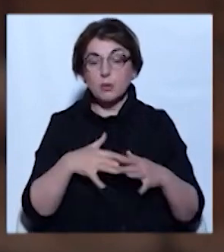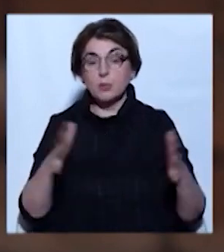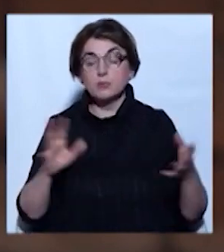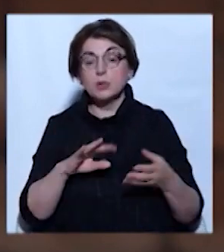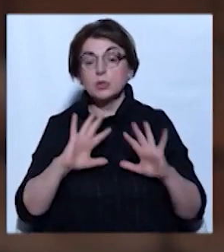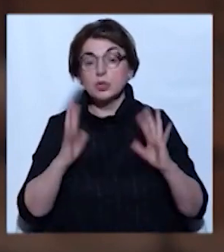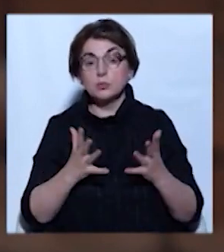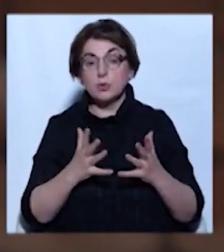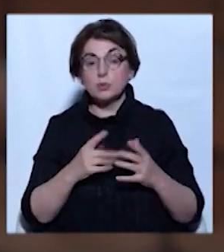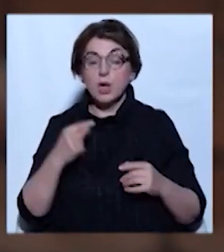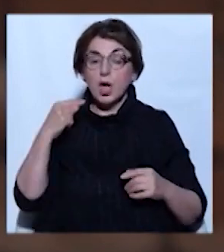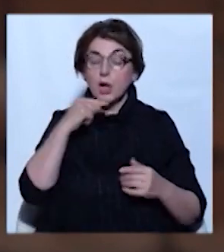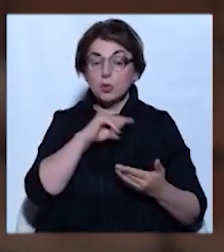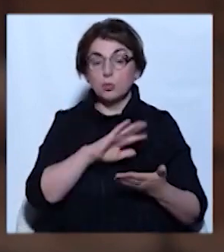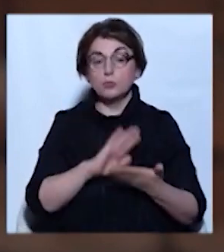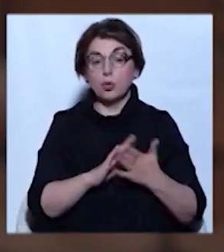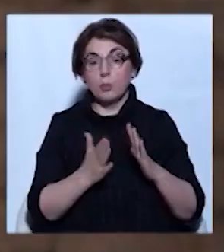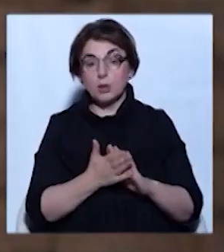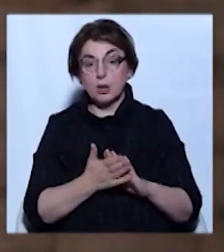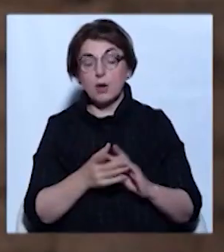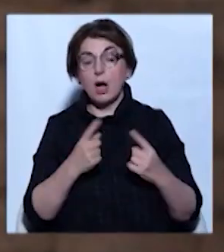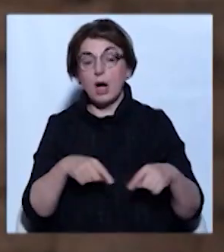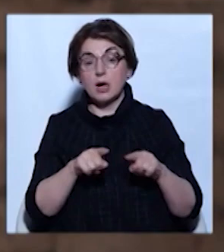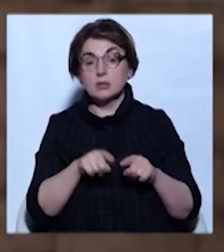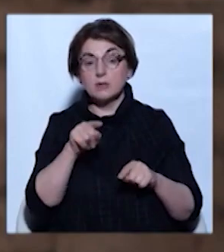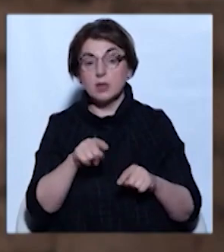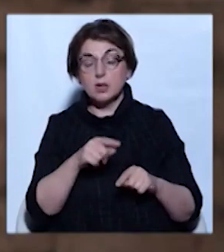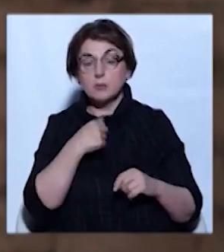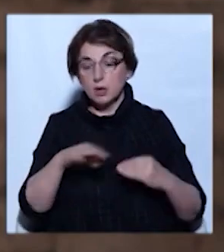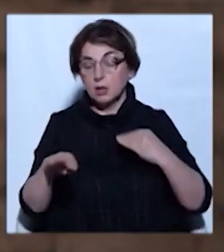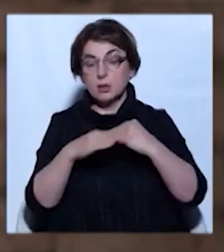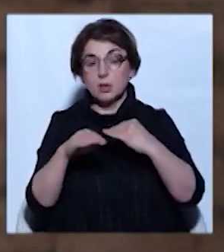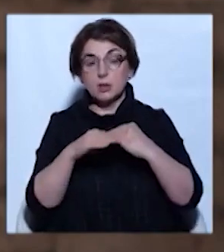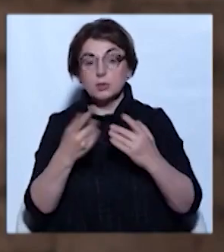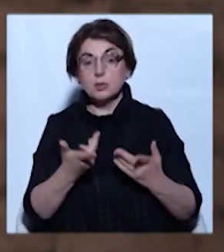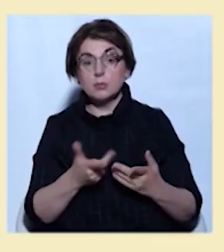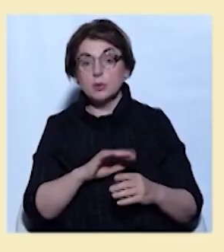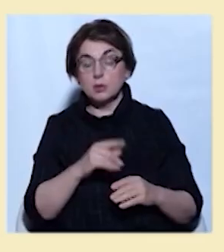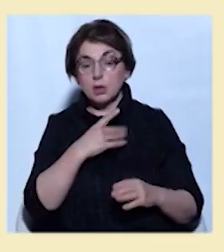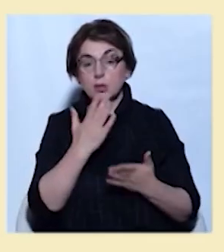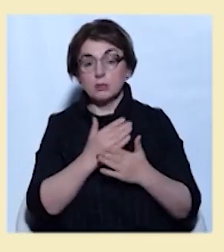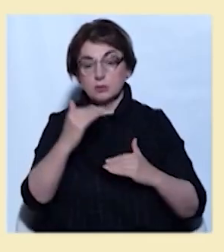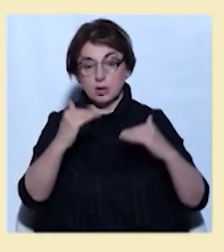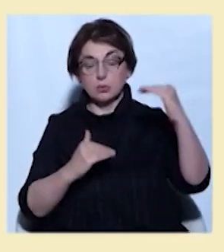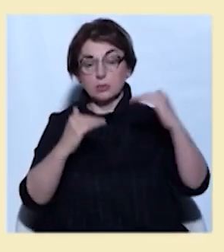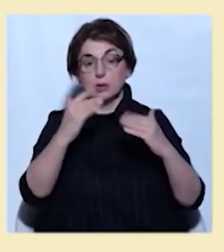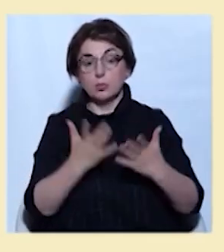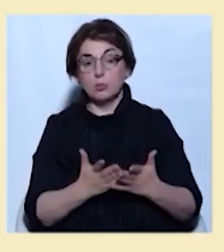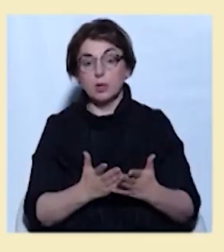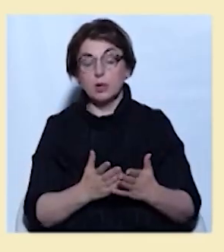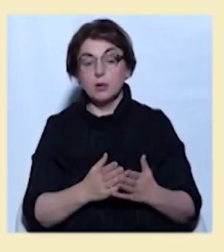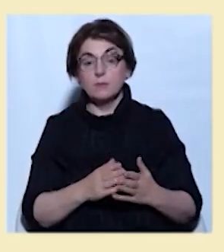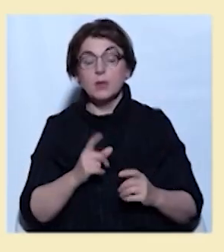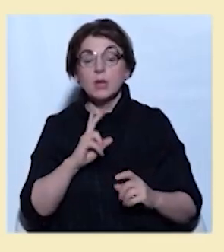բնակջության հիմնադրամի գործադիրտն որեն նատալիականը մնշում է, որ գնալով շատերն են բացասական որե վերաբերում վաղամուսնությանը, եվ